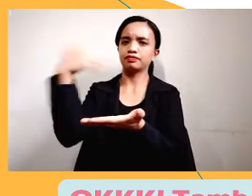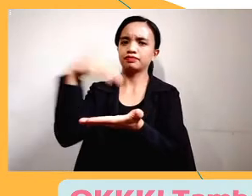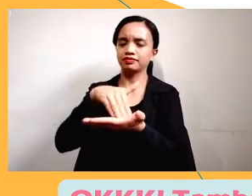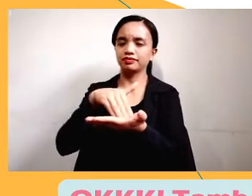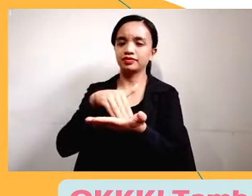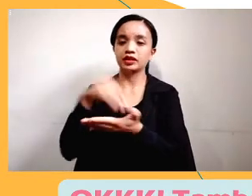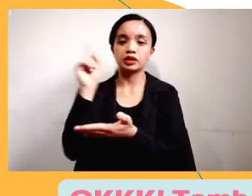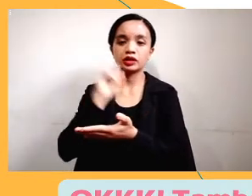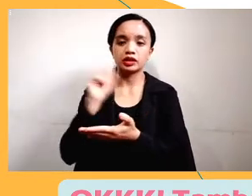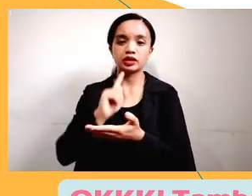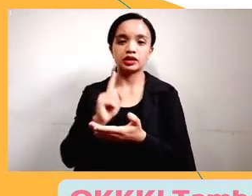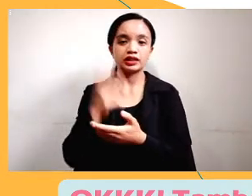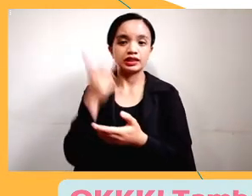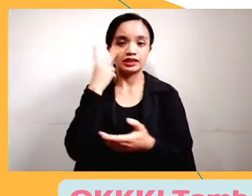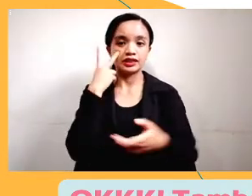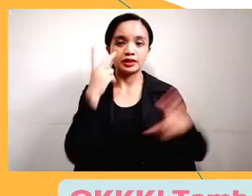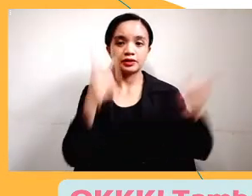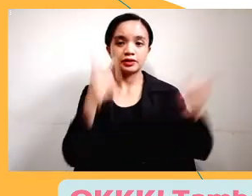yung pag-step.